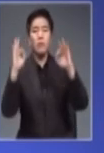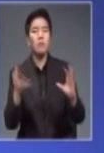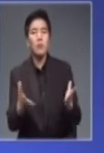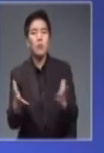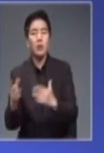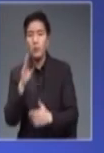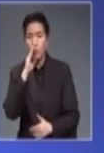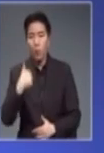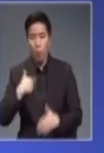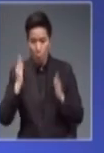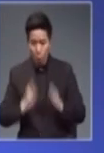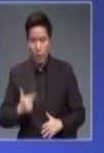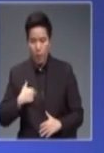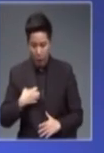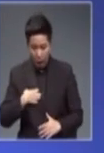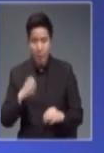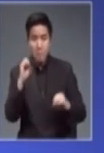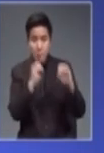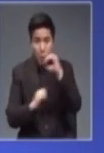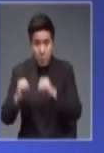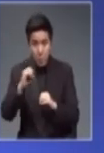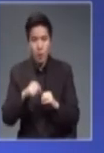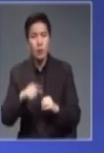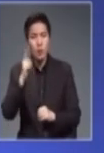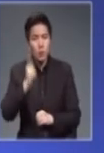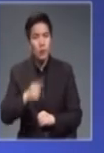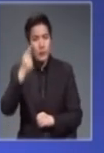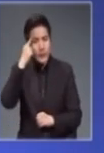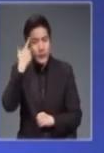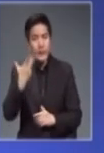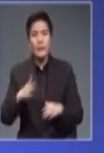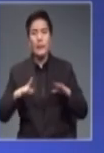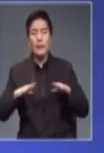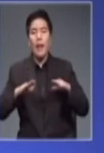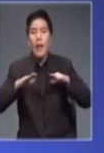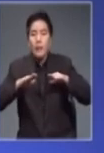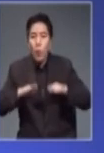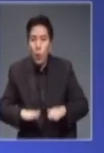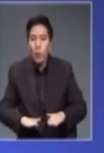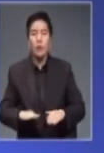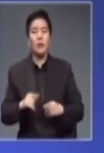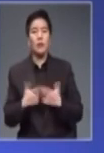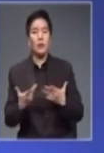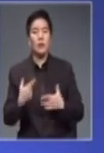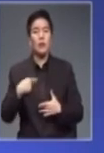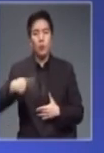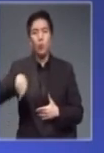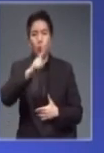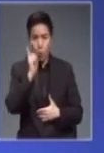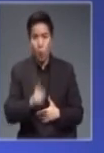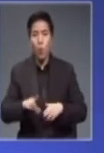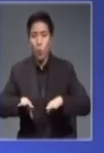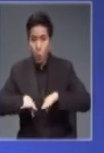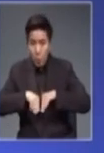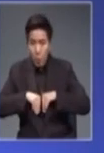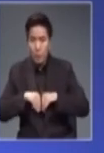กับรายได้การจ้างงานรัฐบาลทราบดีนะครับแต่ทั้งหมดนั้นเป็นปัญหาเชิงซ้อนที่รัฐบาลต้องแก้ปัญหาทั้งที่เป็นฟังก์ชันและ